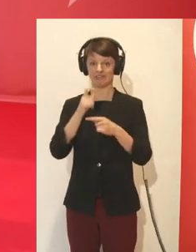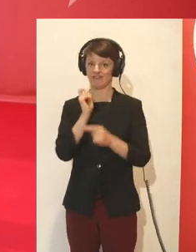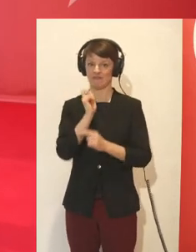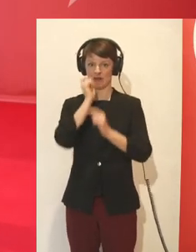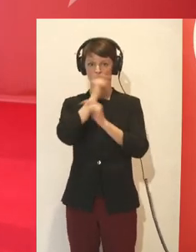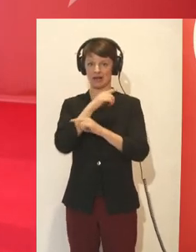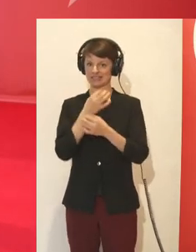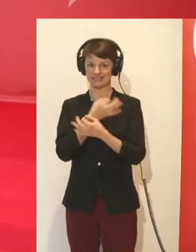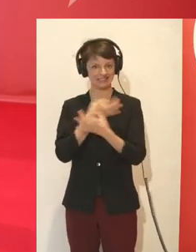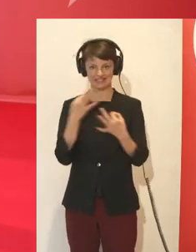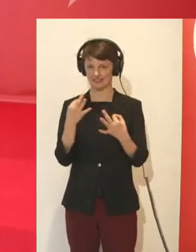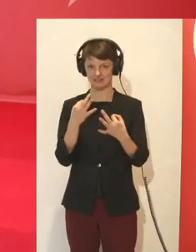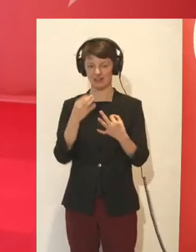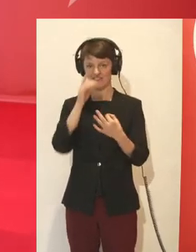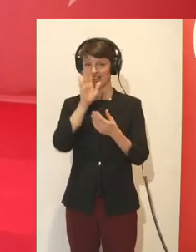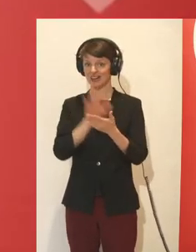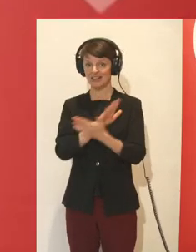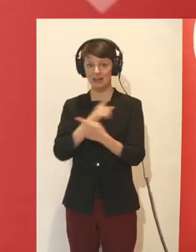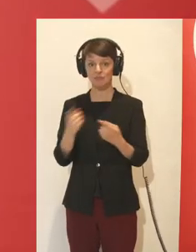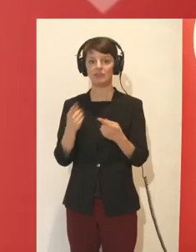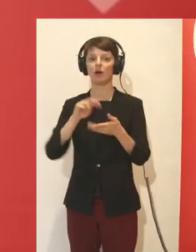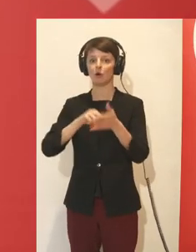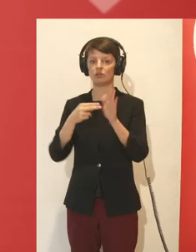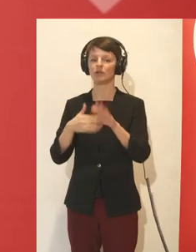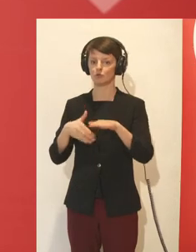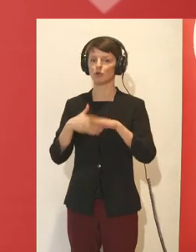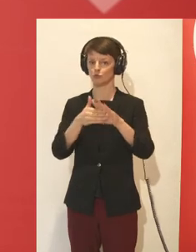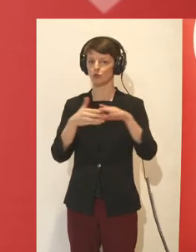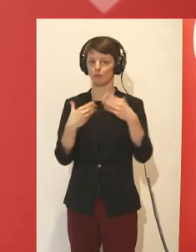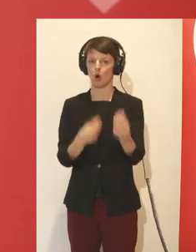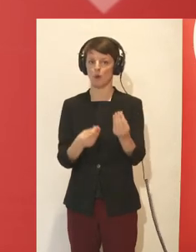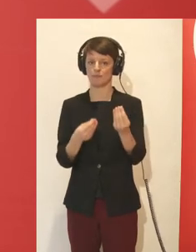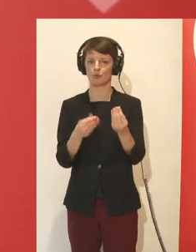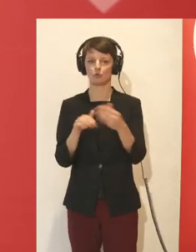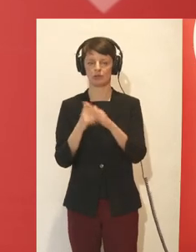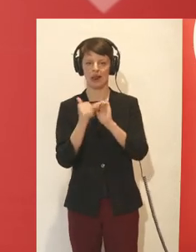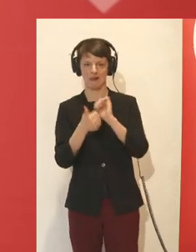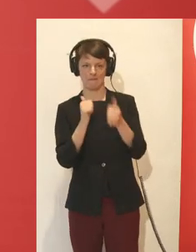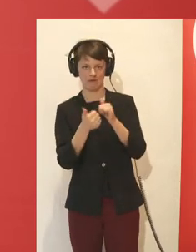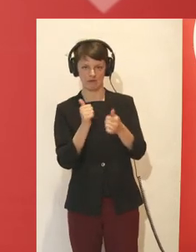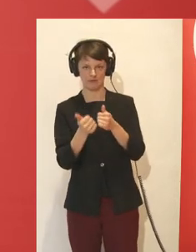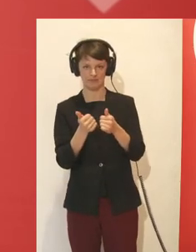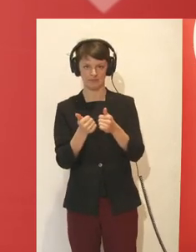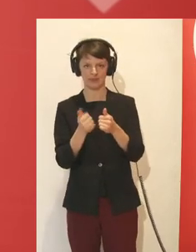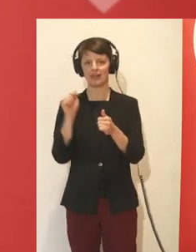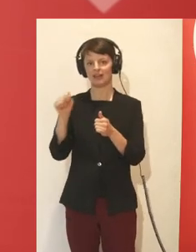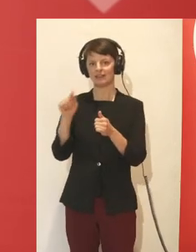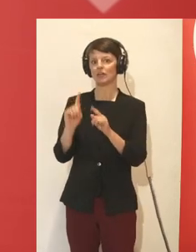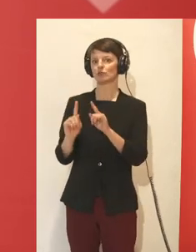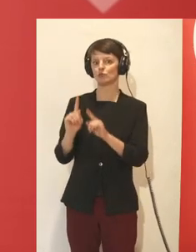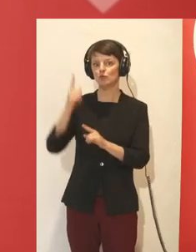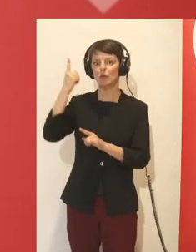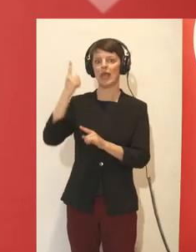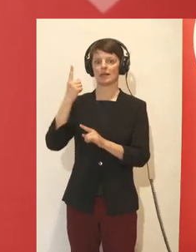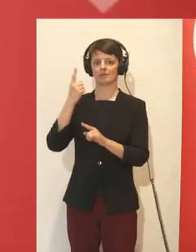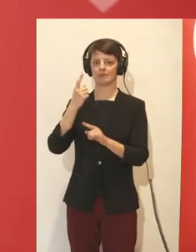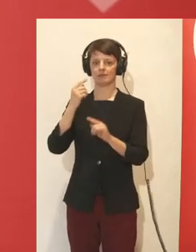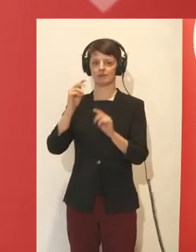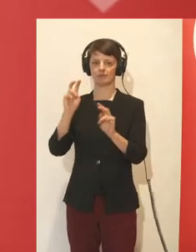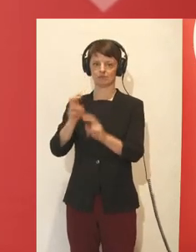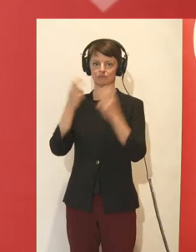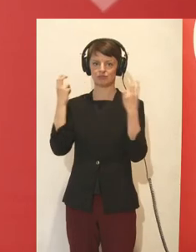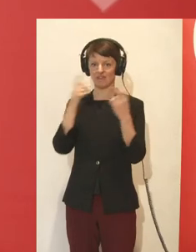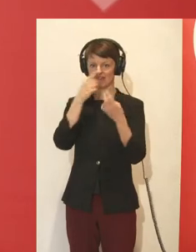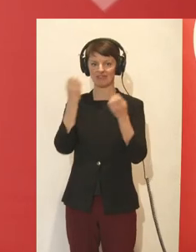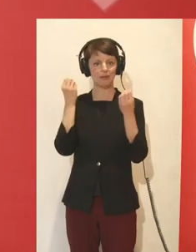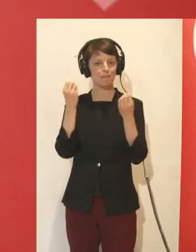könnte falls irgend was nicht klappt kriegt ihr da auch unterstützung und hilfe und tatsächlich erfahrt ihr da wahrscheinlich am als erstes wenn irgendetwas passiert